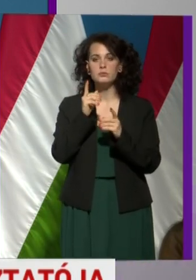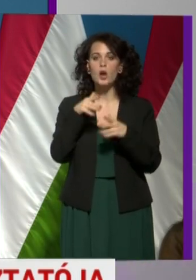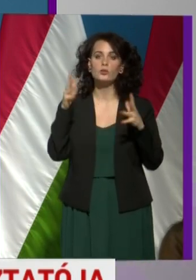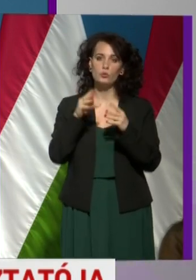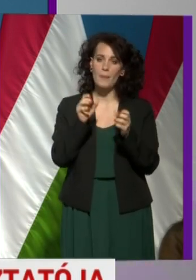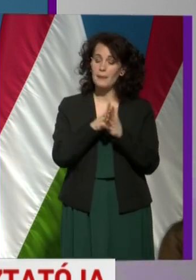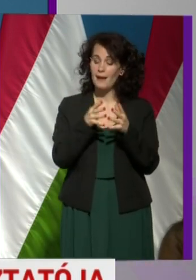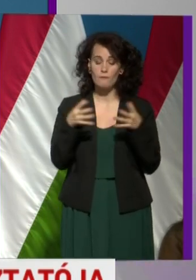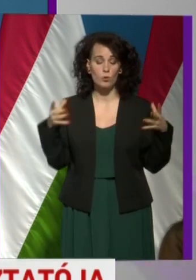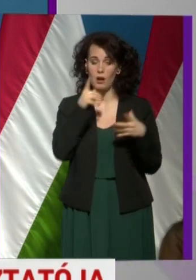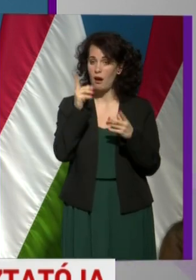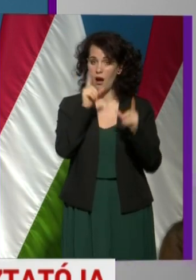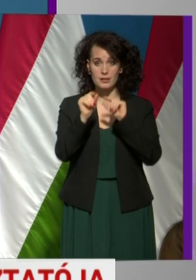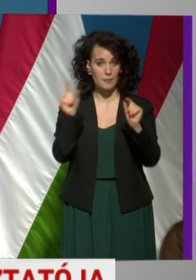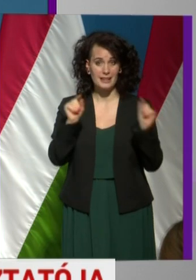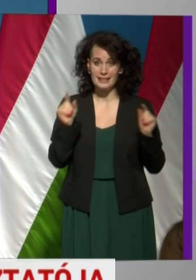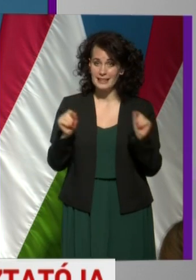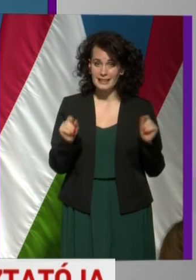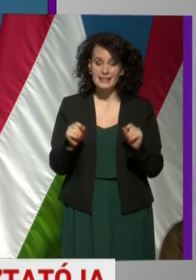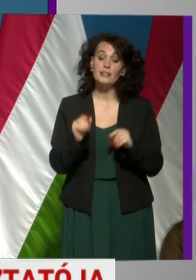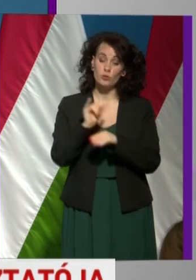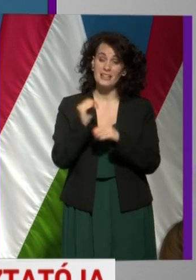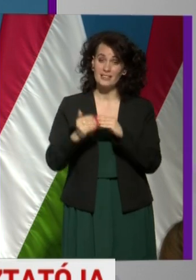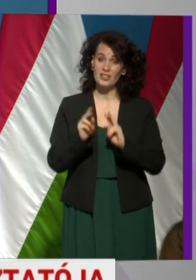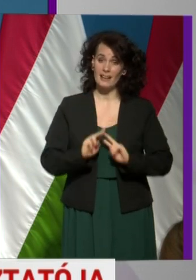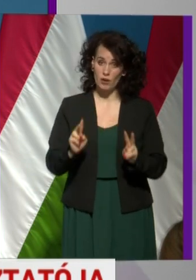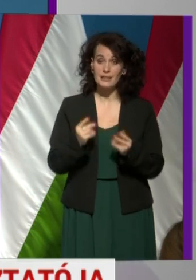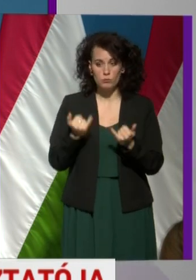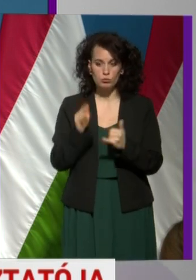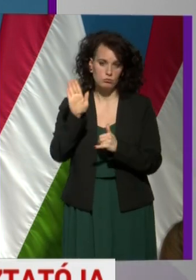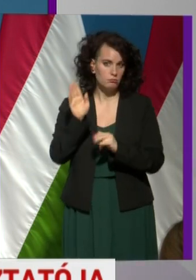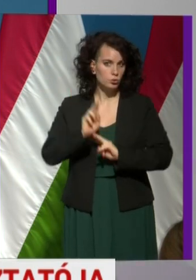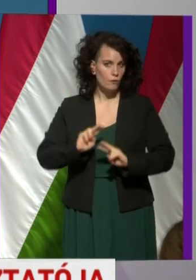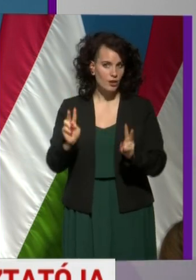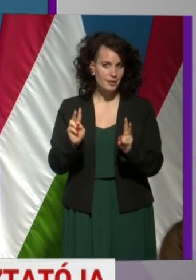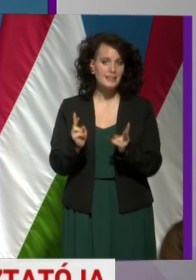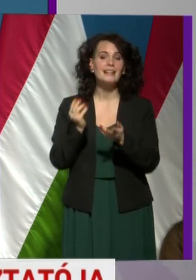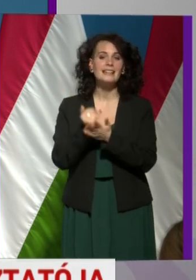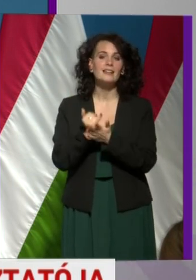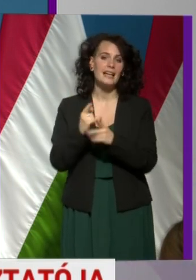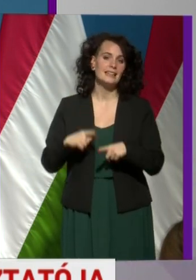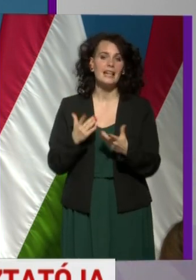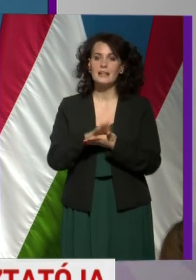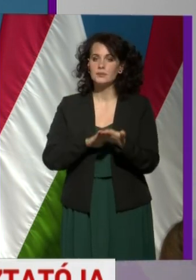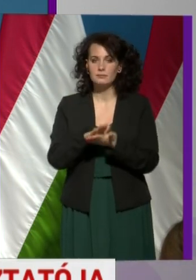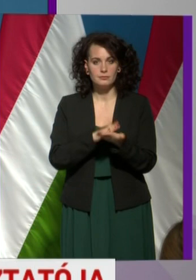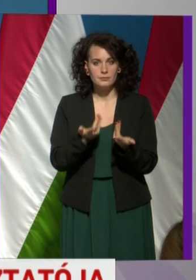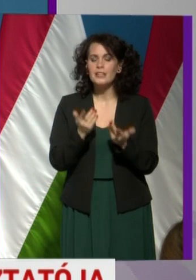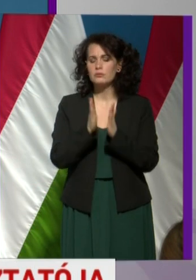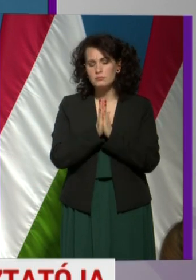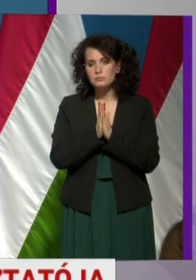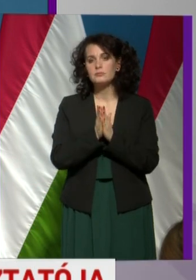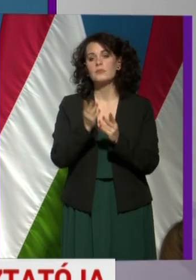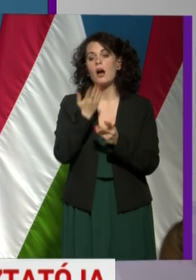egyébként ezekből az épületekből. Rögzítsük, hétvége van, jelenleg is otthon vannak, tehát az igazán életszerű az, és kérjük is, hogy